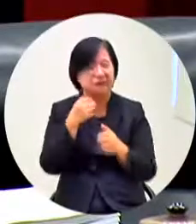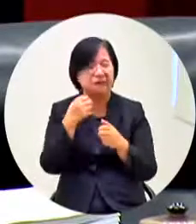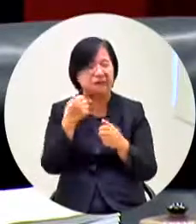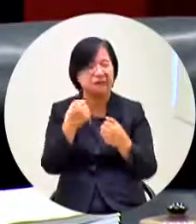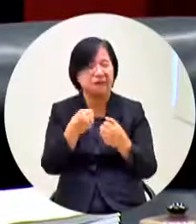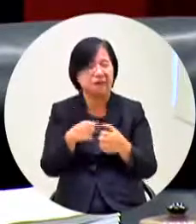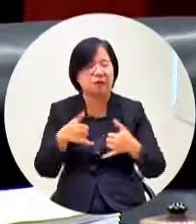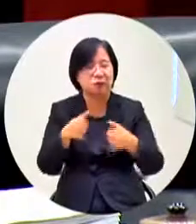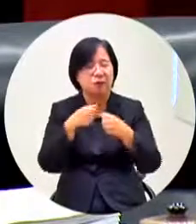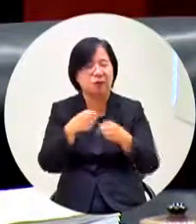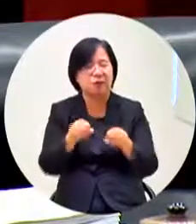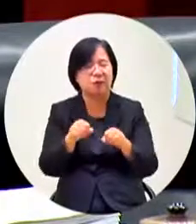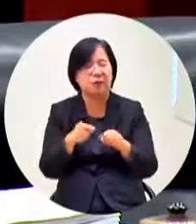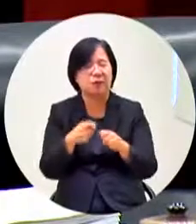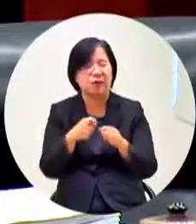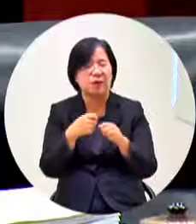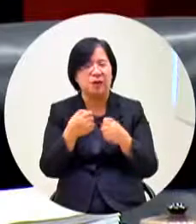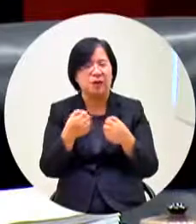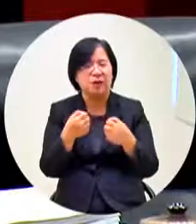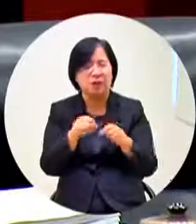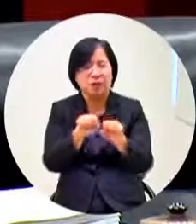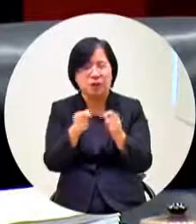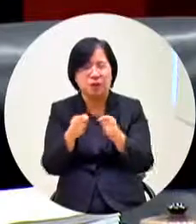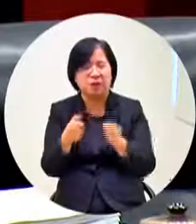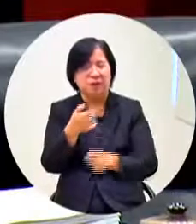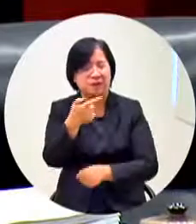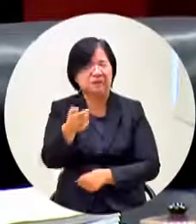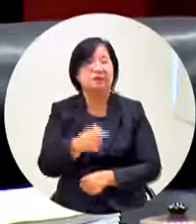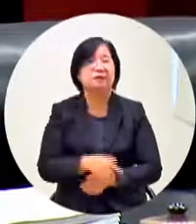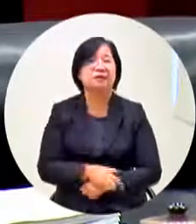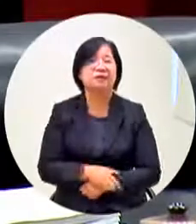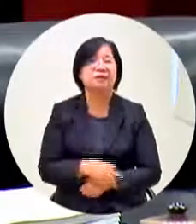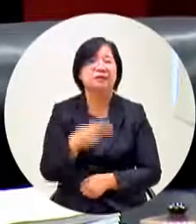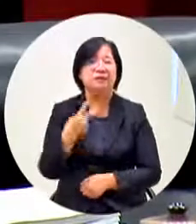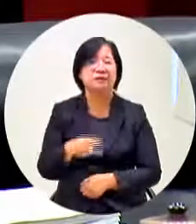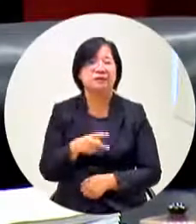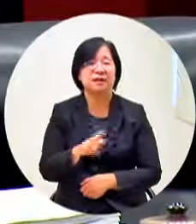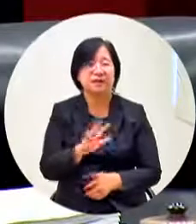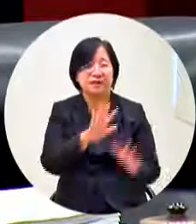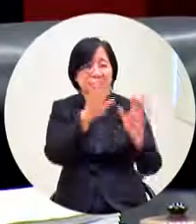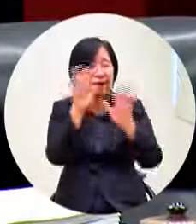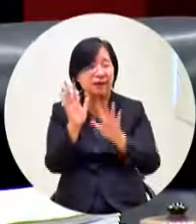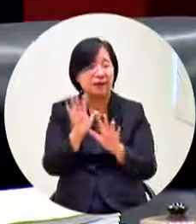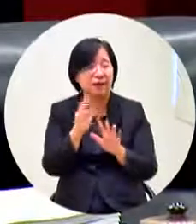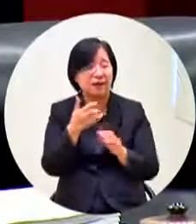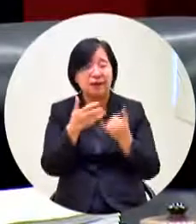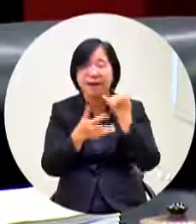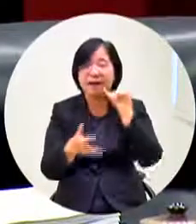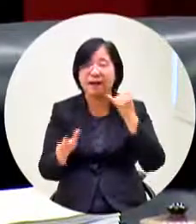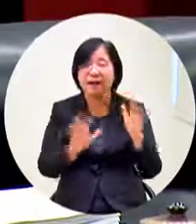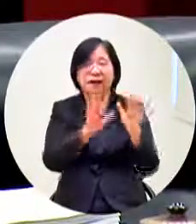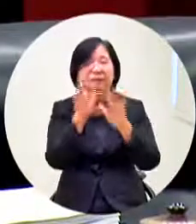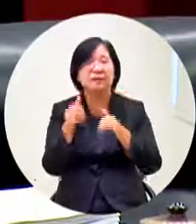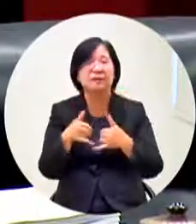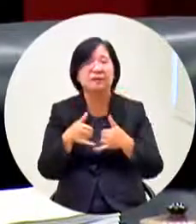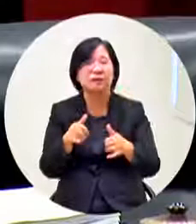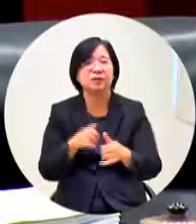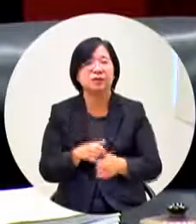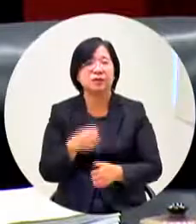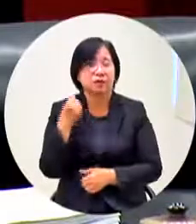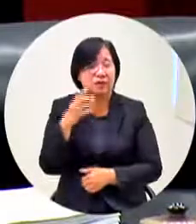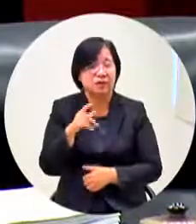路，里长一再的在拜托海景路，那时候我们都会看过，文川路、新庄子路，就是我们未